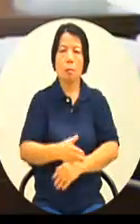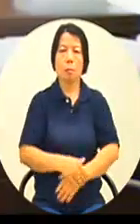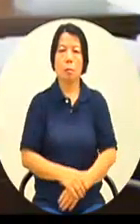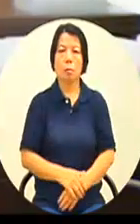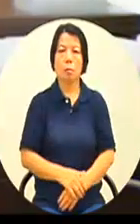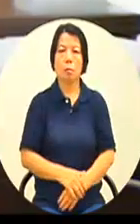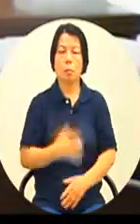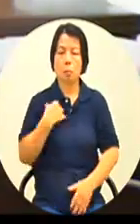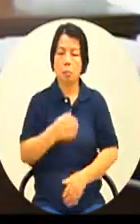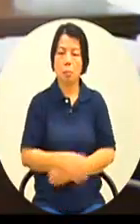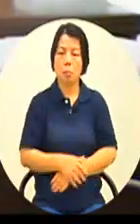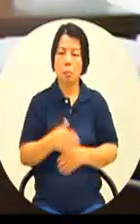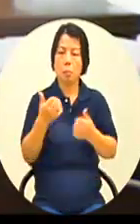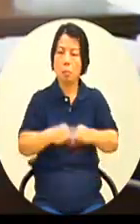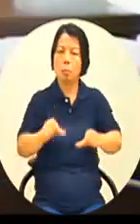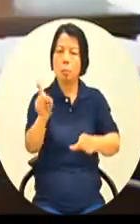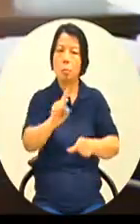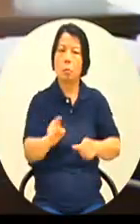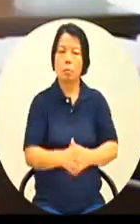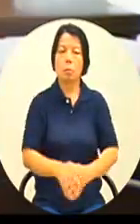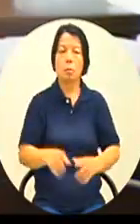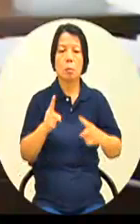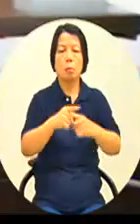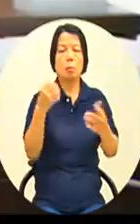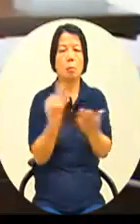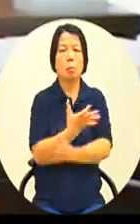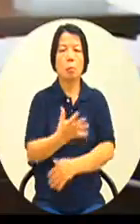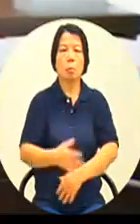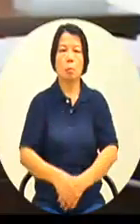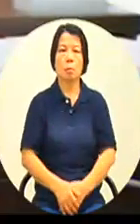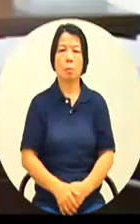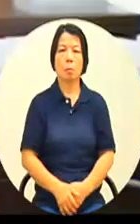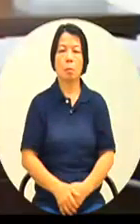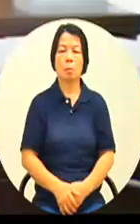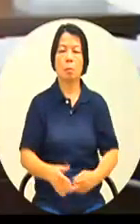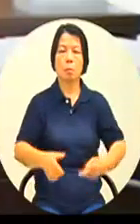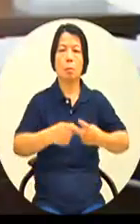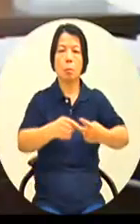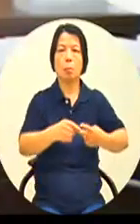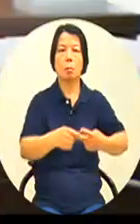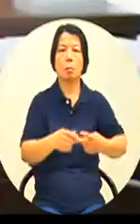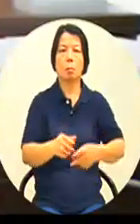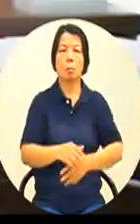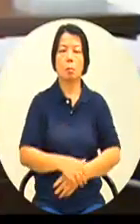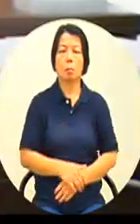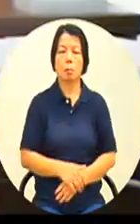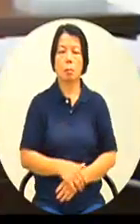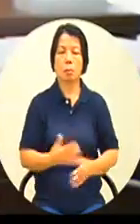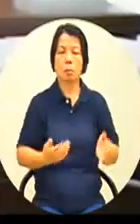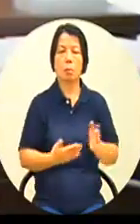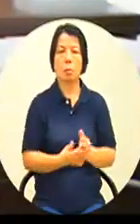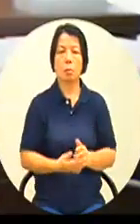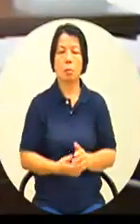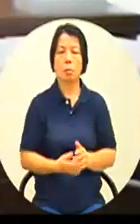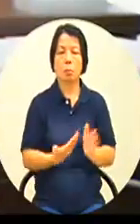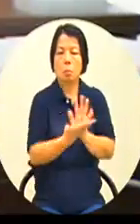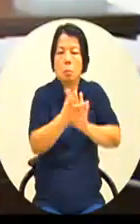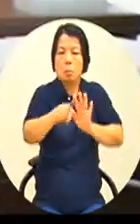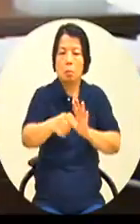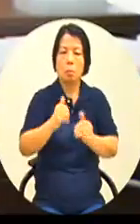说的失败在哪里？第一，人数不足，第二，在展现民意